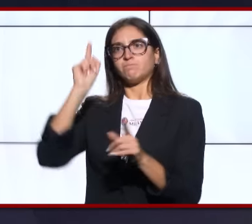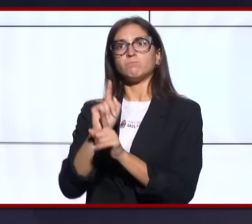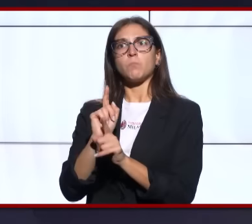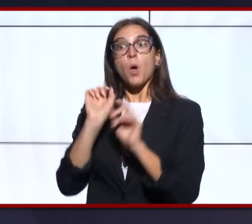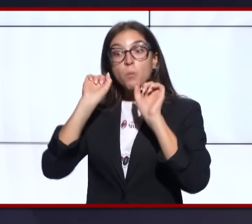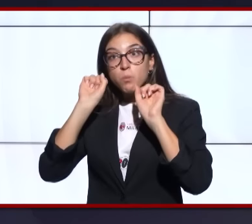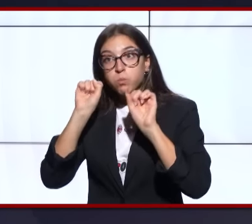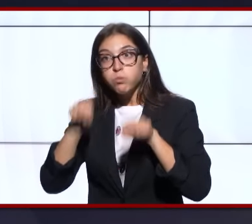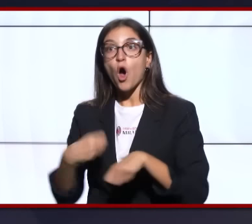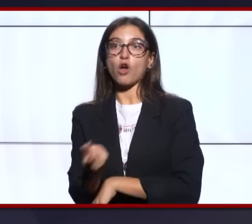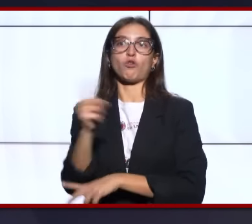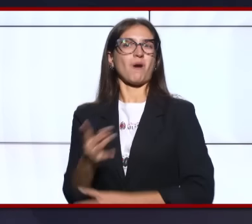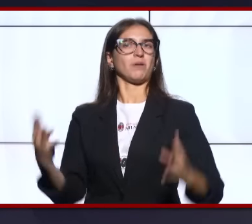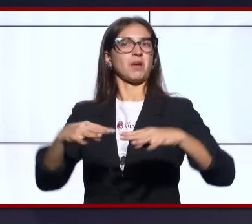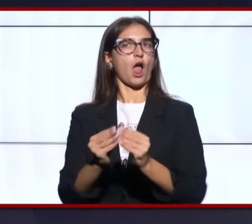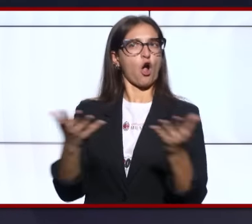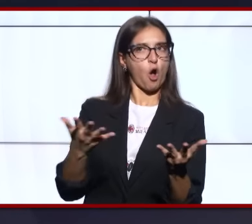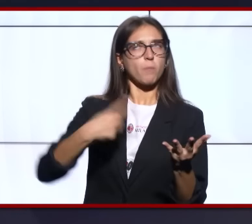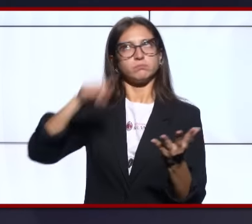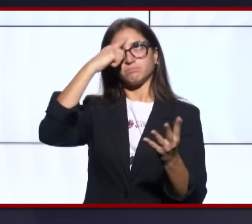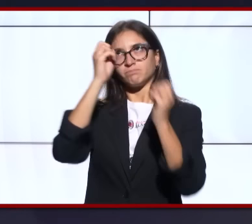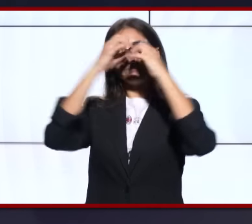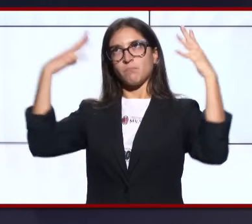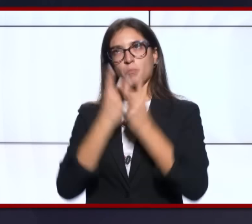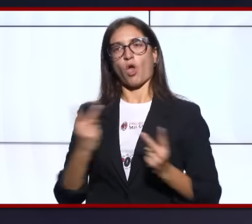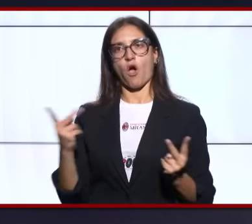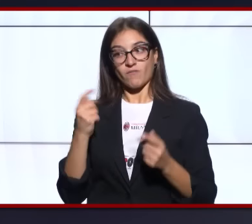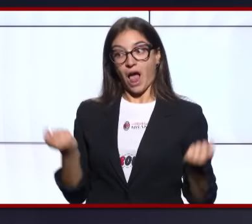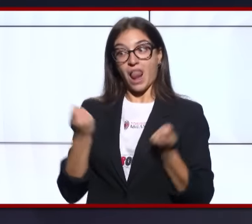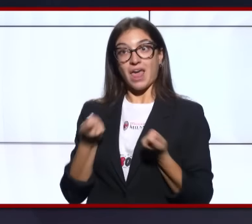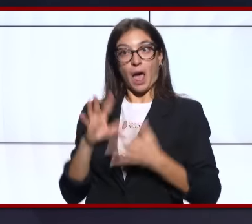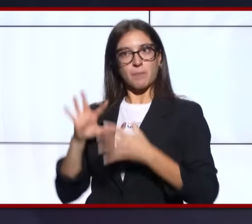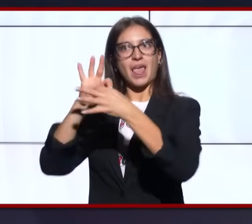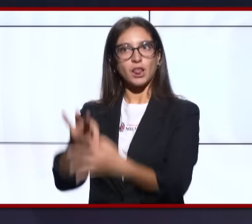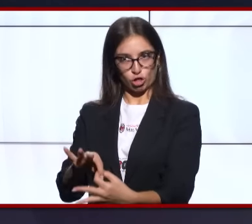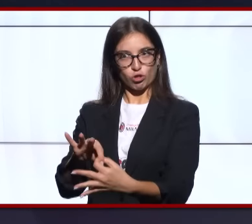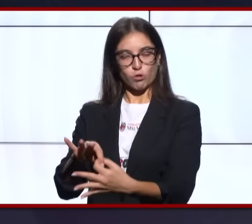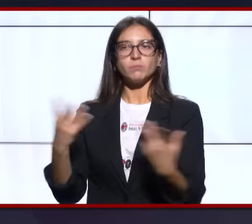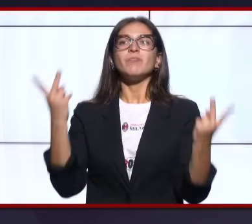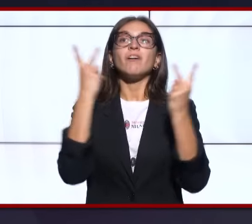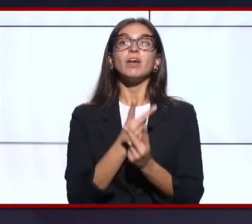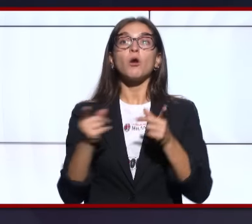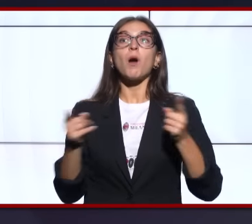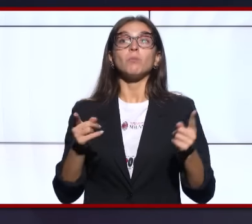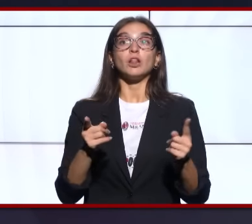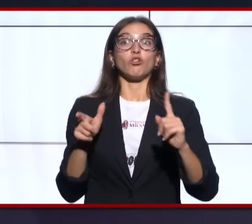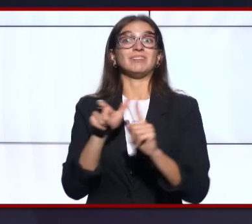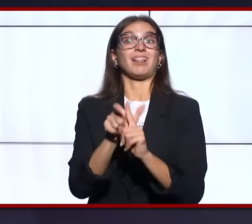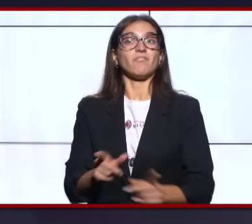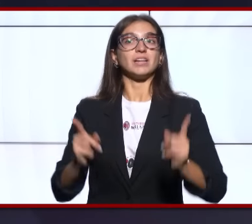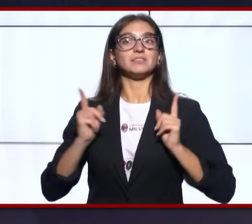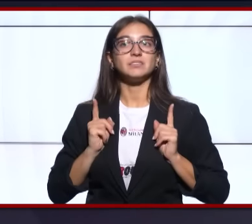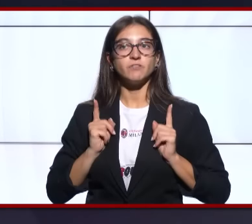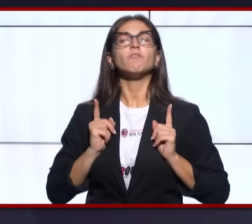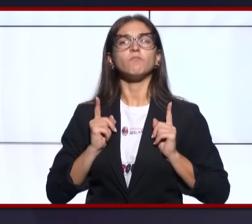possa essere la la la partita de domani la fase difensiva è una cosa che a c che